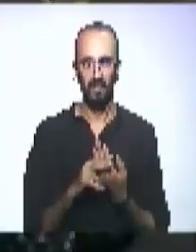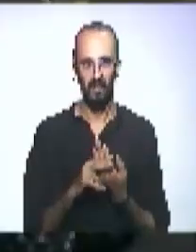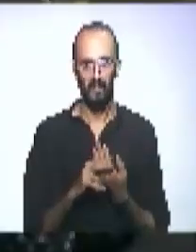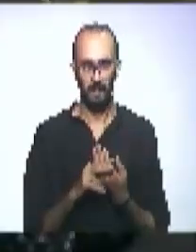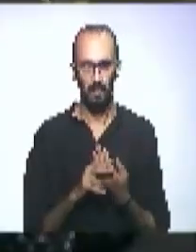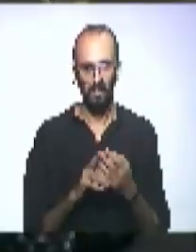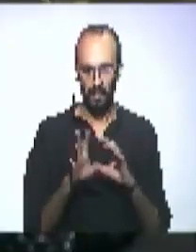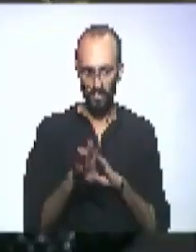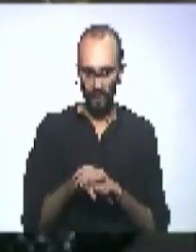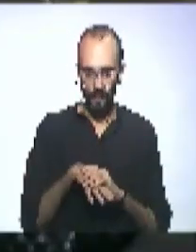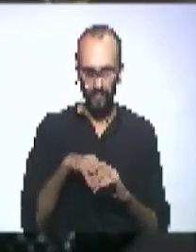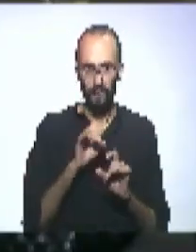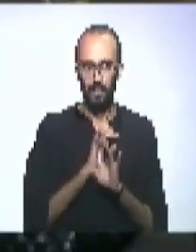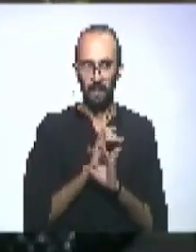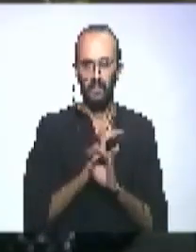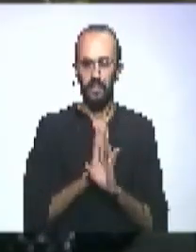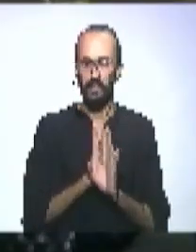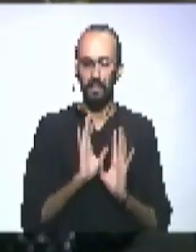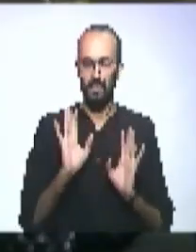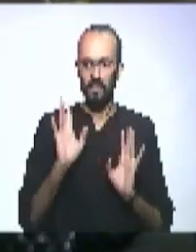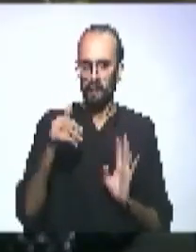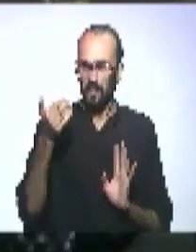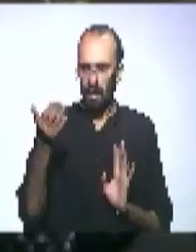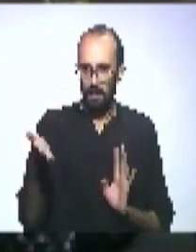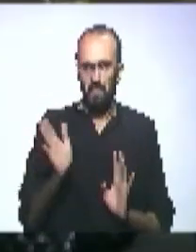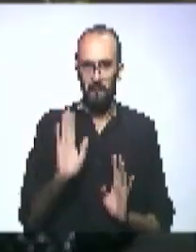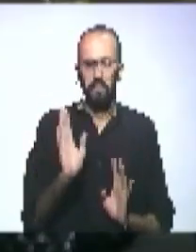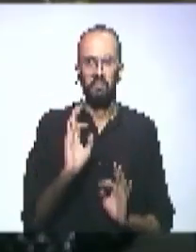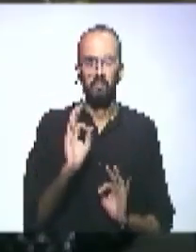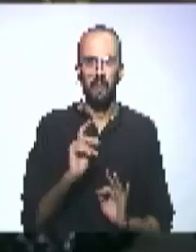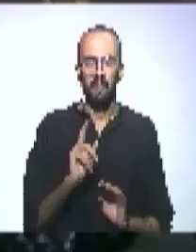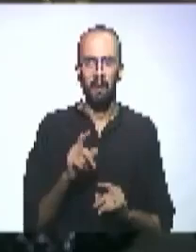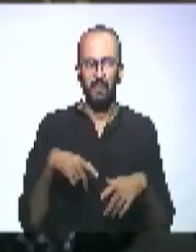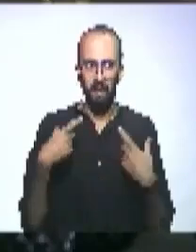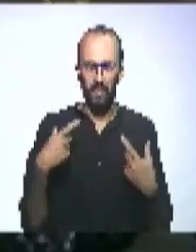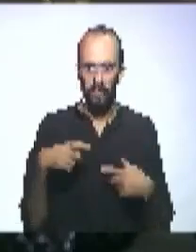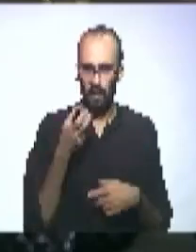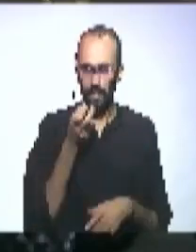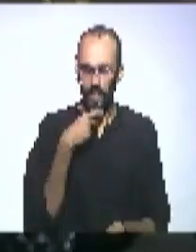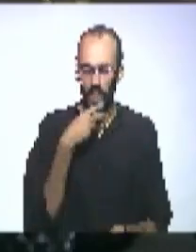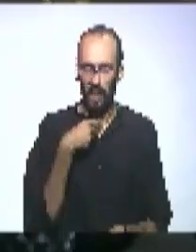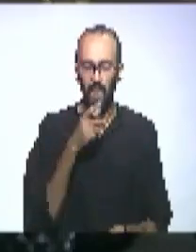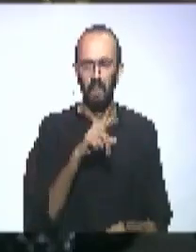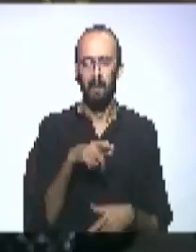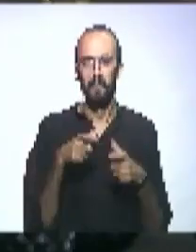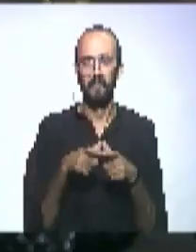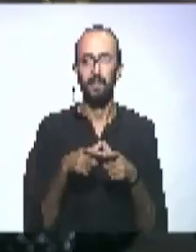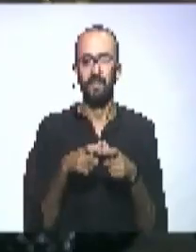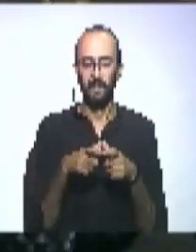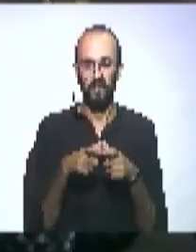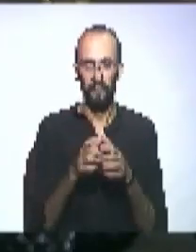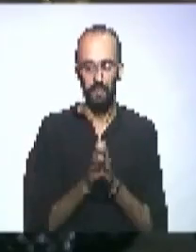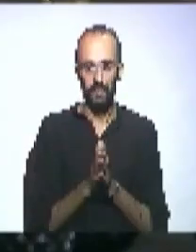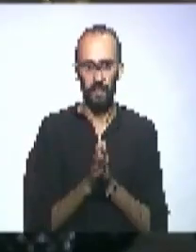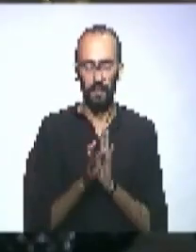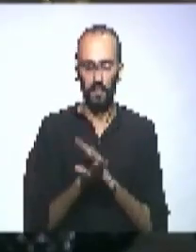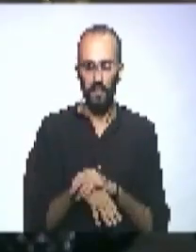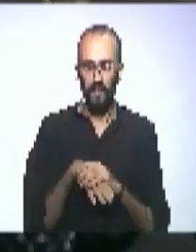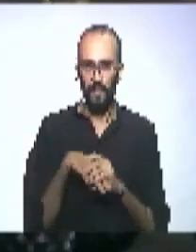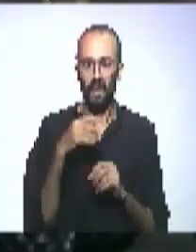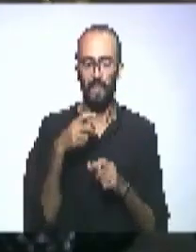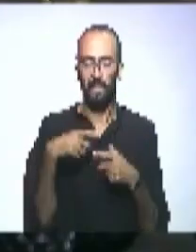لنا تقريبا كل الحاجات اللي احنا بنعوز نشتريها من بره في البيت. حلو قوي يا شيف. بالظبط. جميل. احنا عملنا